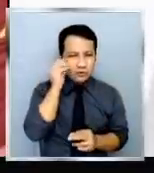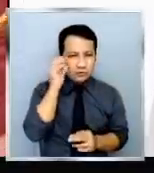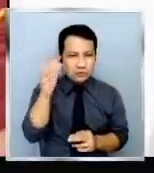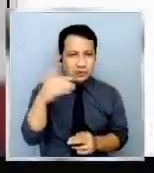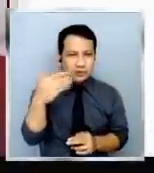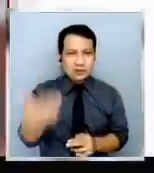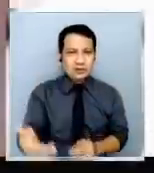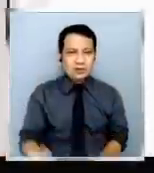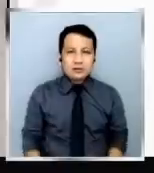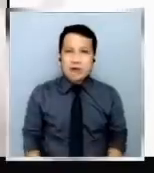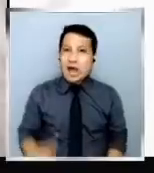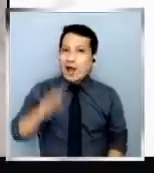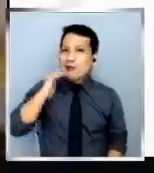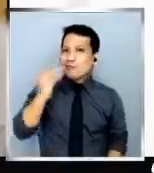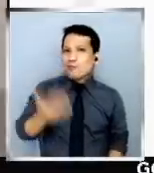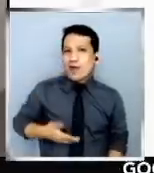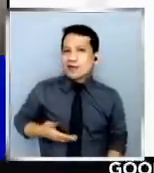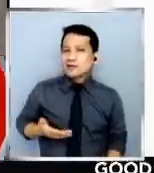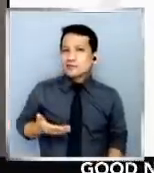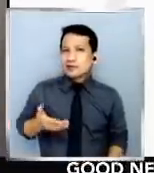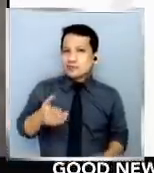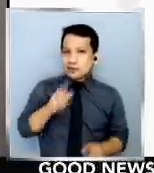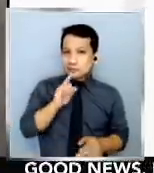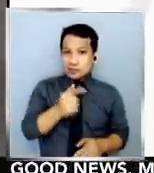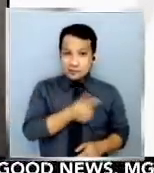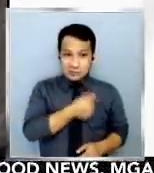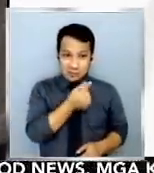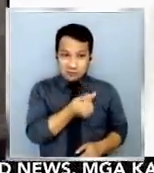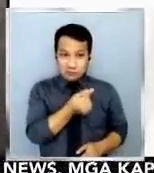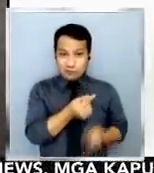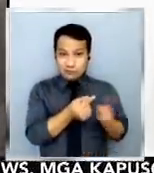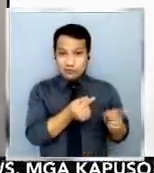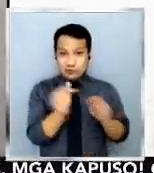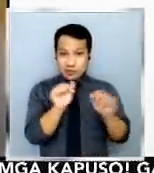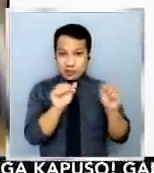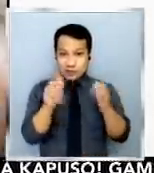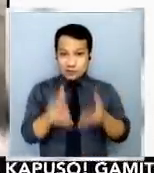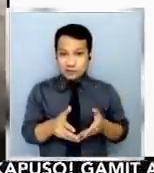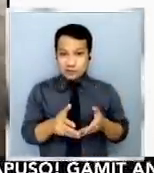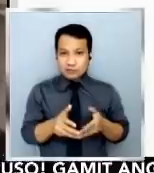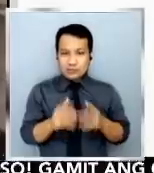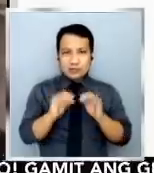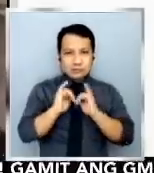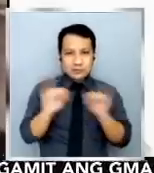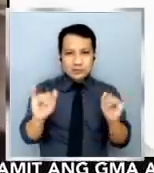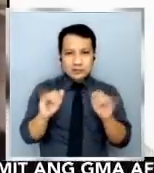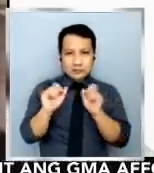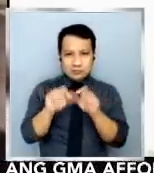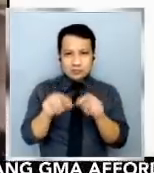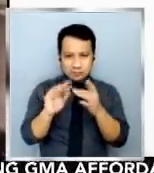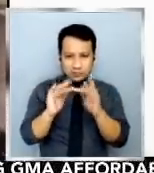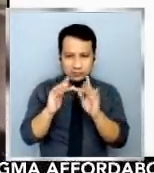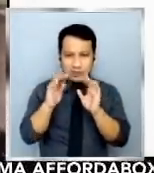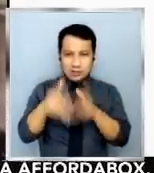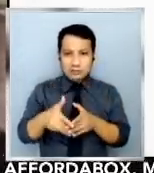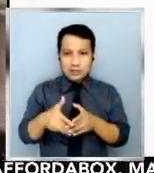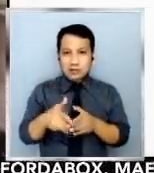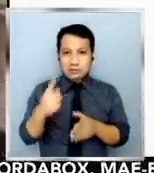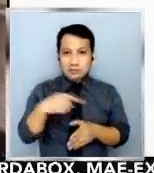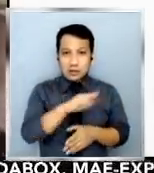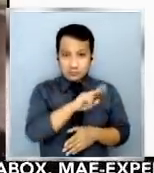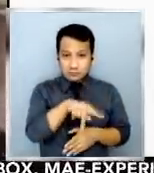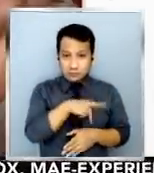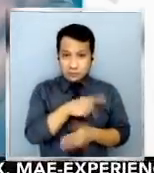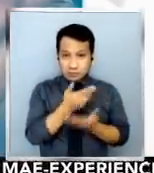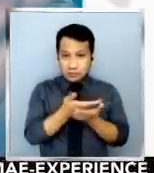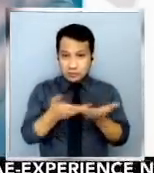back guys. Ang kapuso komedya na si Betong Sumaya, pinasok na rin ang pagbebenta online ng mga personal niyang gamit. Nakaramihan ay